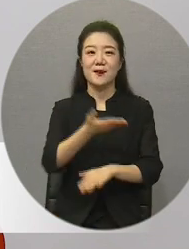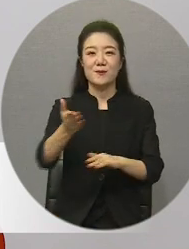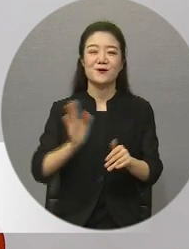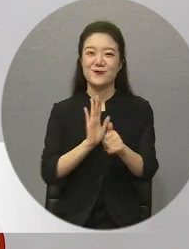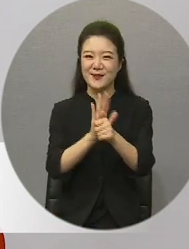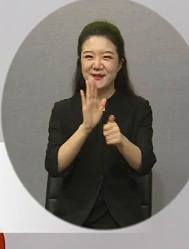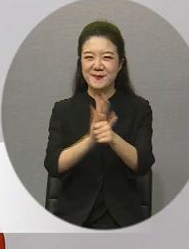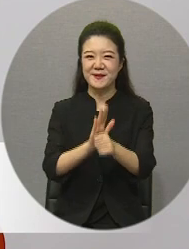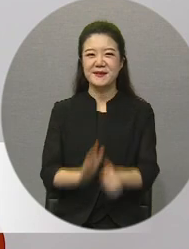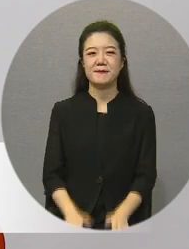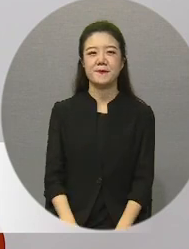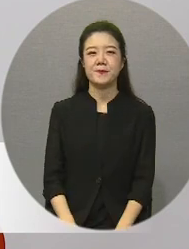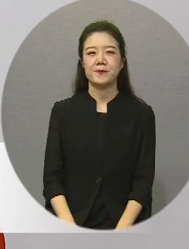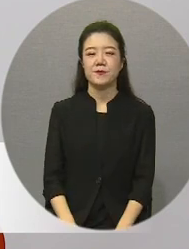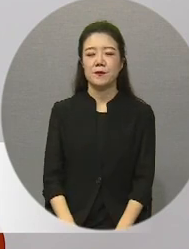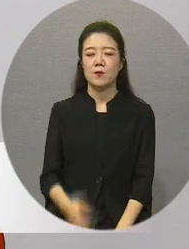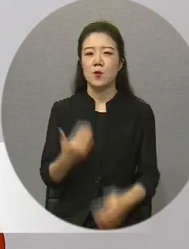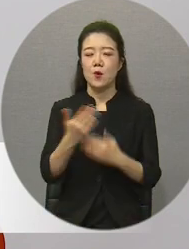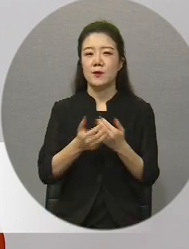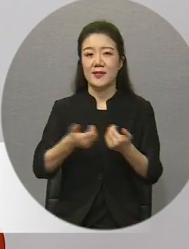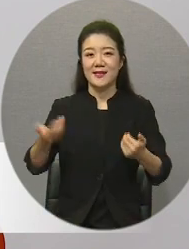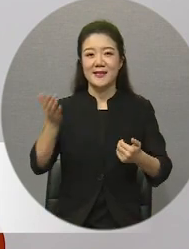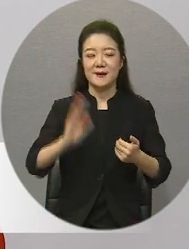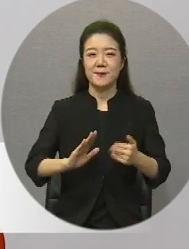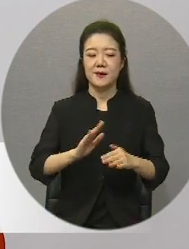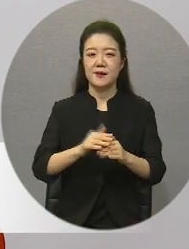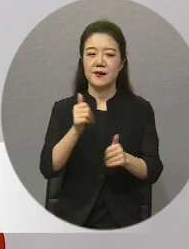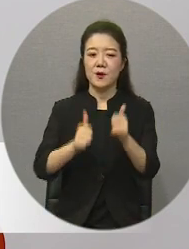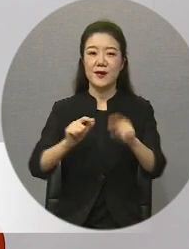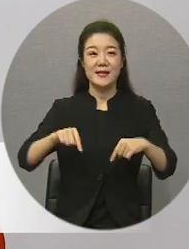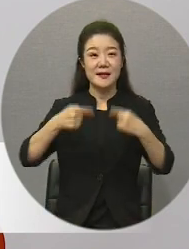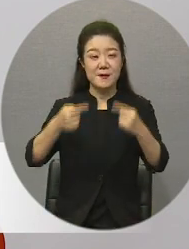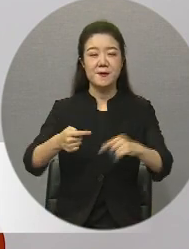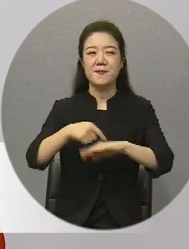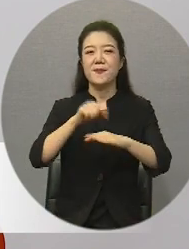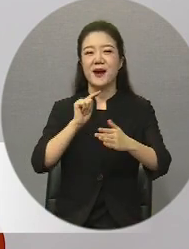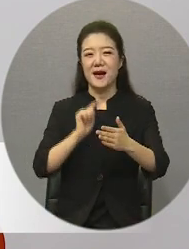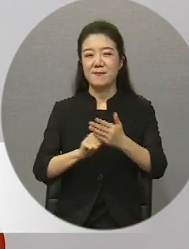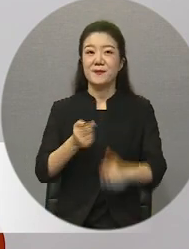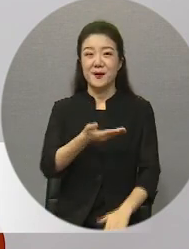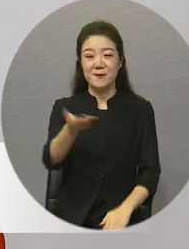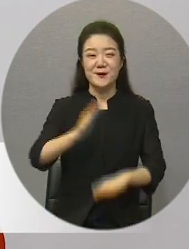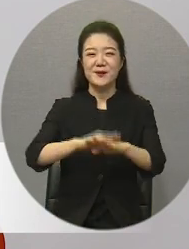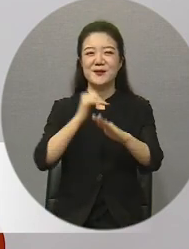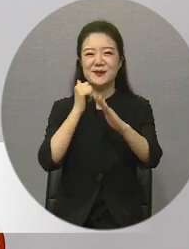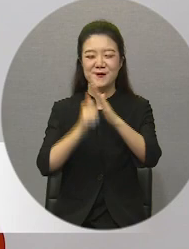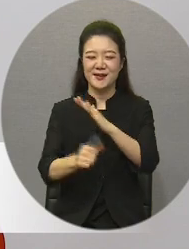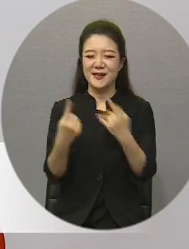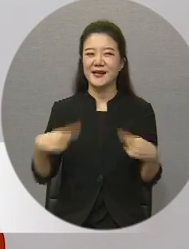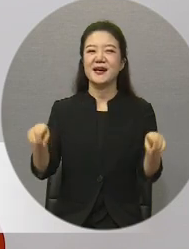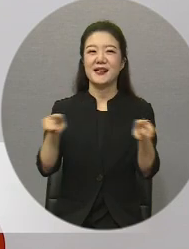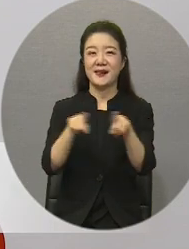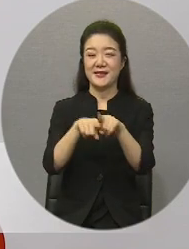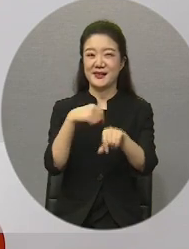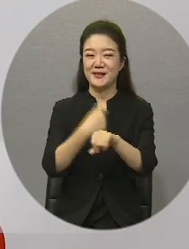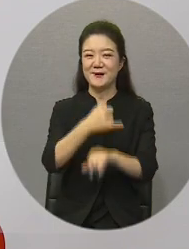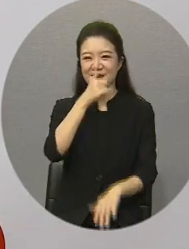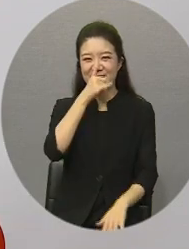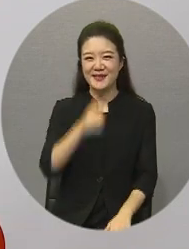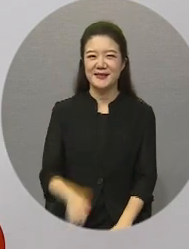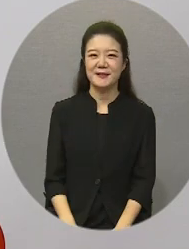응원합니다. 몸은 떨어져 있어도 경기에 뛰는 마음은 패럴림픽 선수단 여러분과 함께